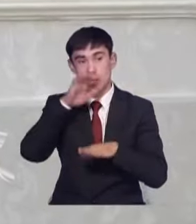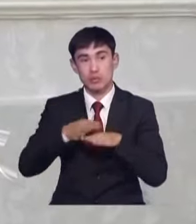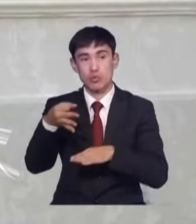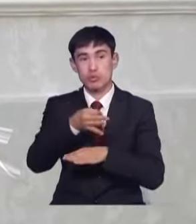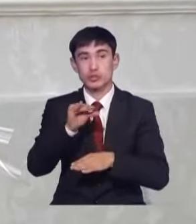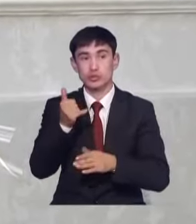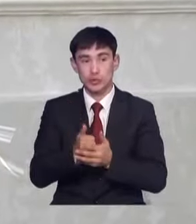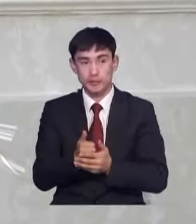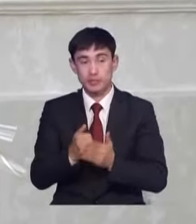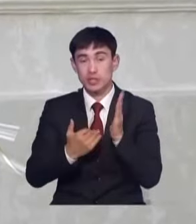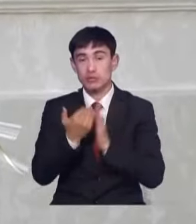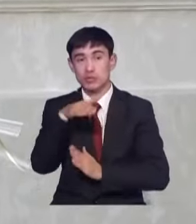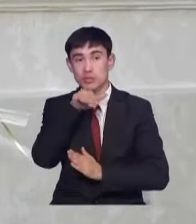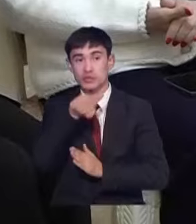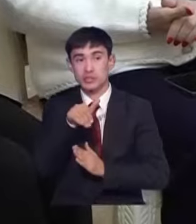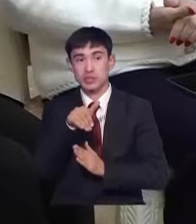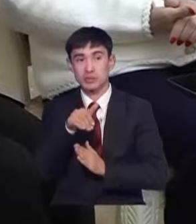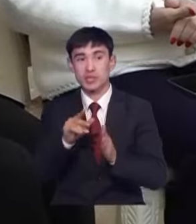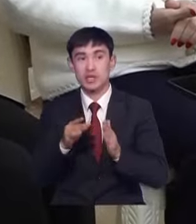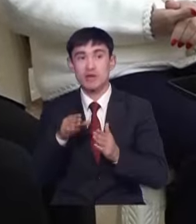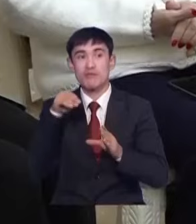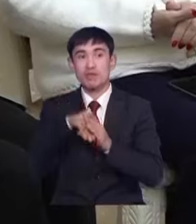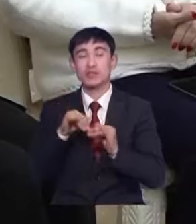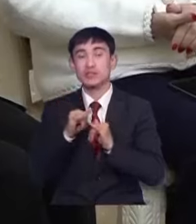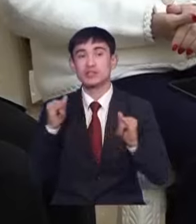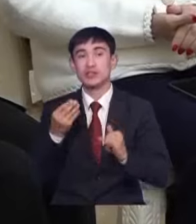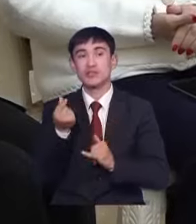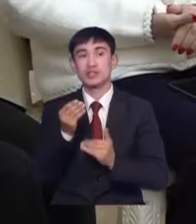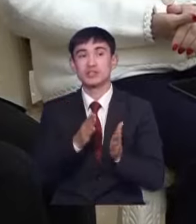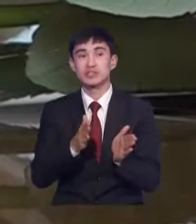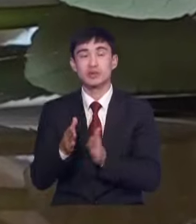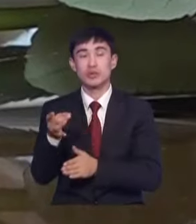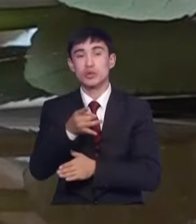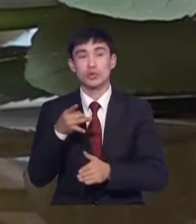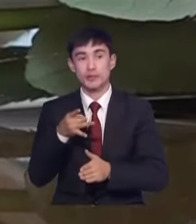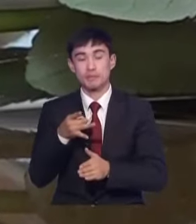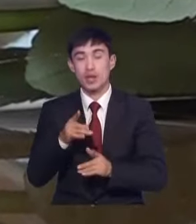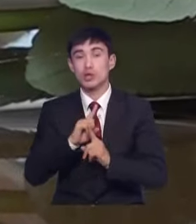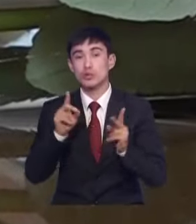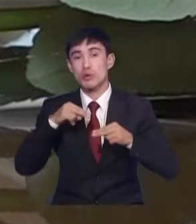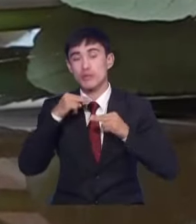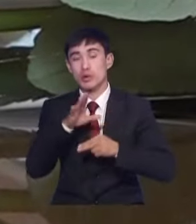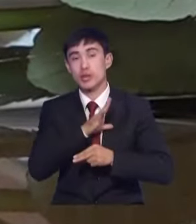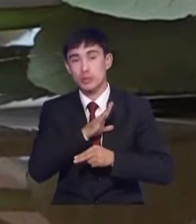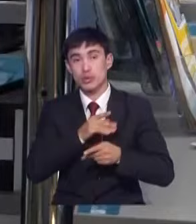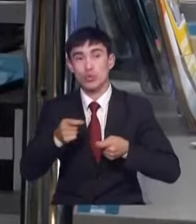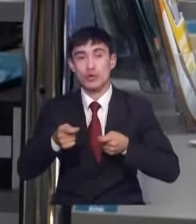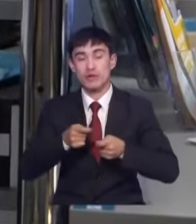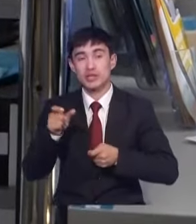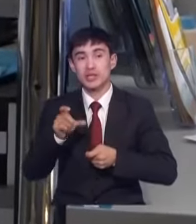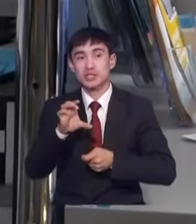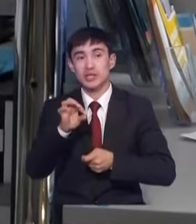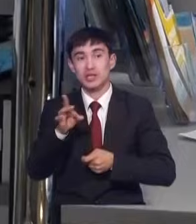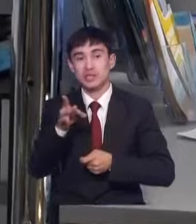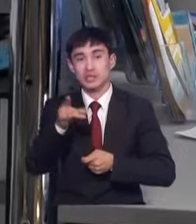области цу за высокий профессионализм и значительный вклад в развитие финансовой системы региона особое внимание было уделено руководителю